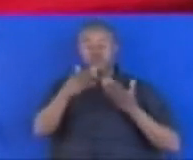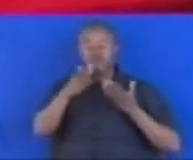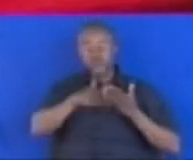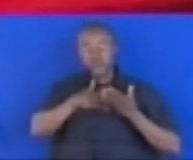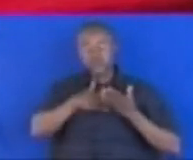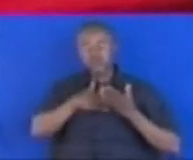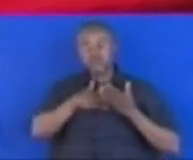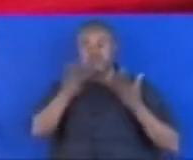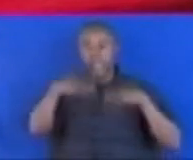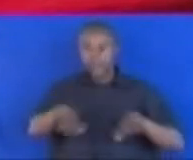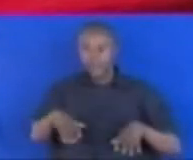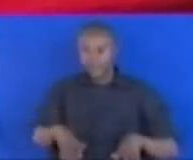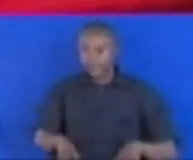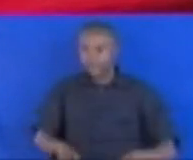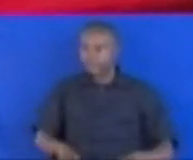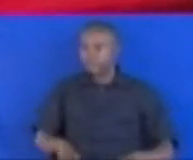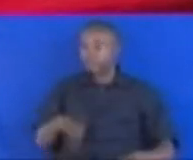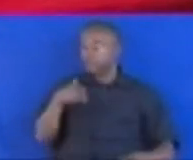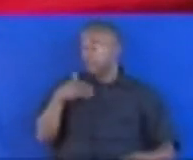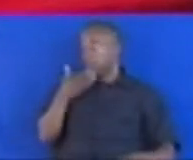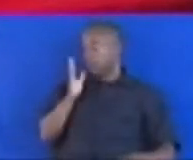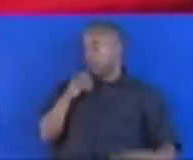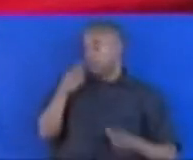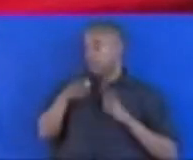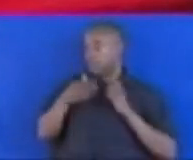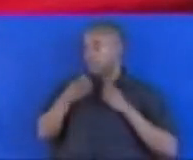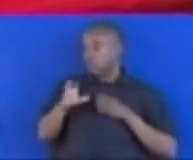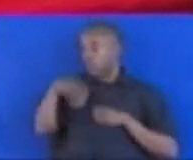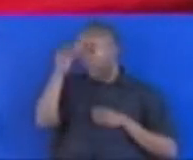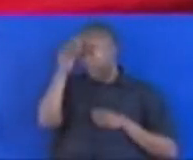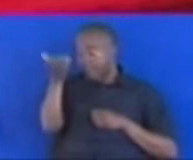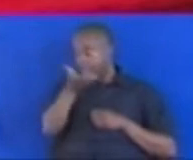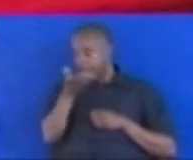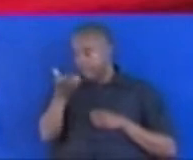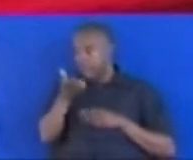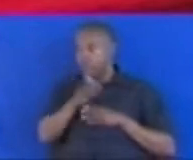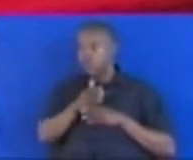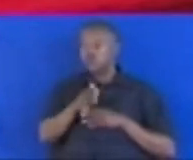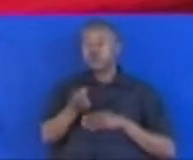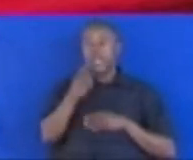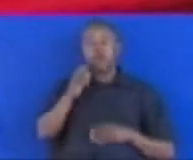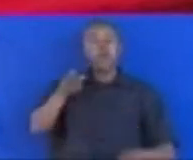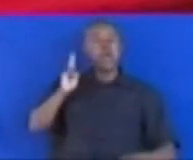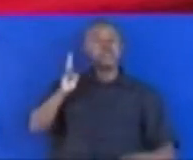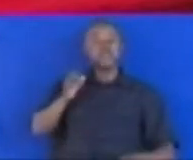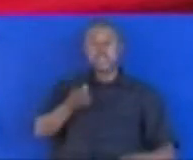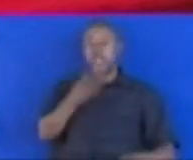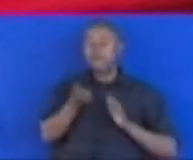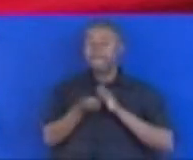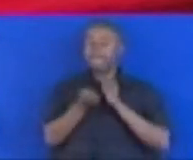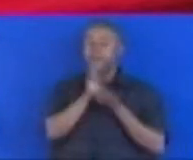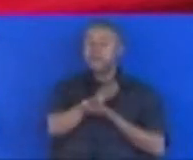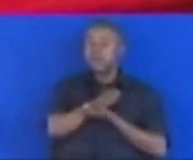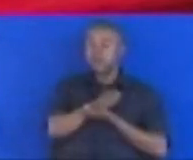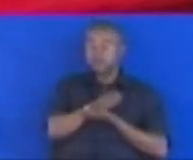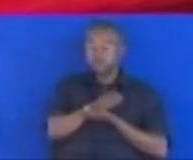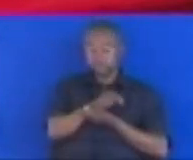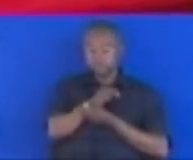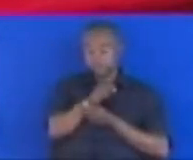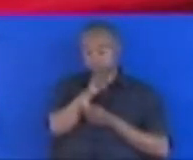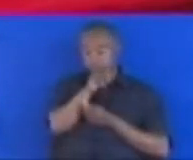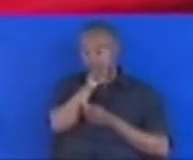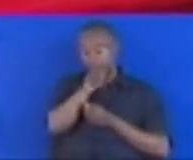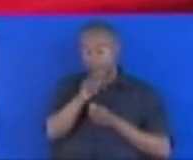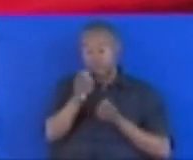afya. Aidha, serikali iendelee kutoa elimu kwa jamii juu ya tiba asili na tiba mbadala ambazo hazina madhara